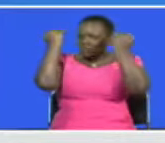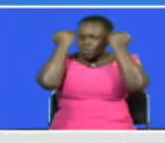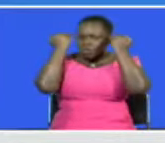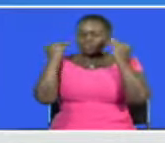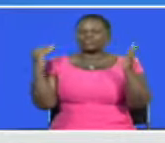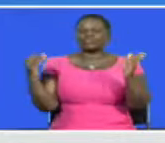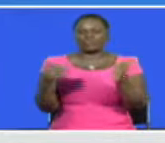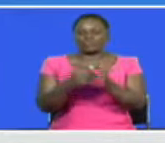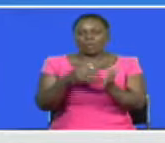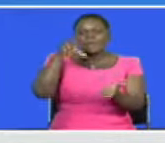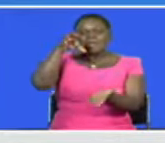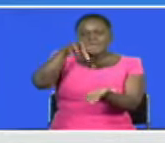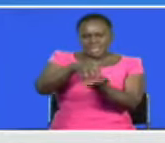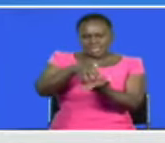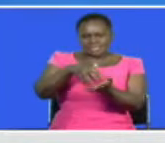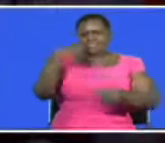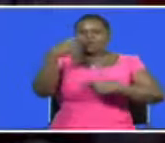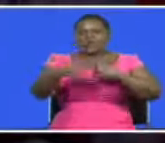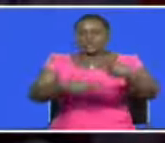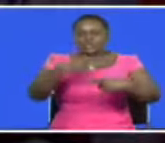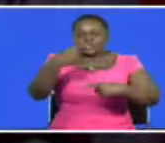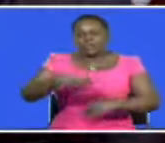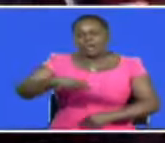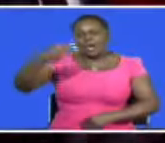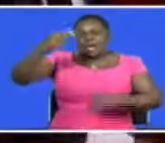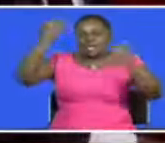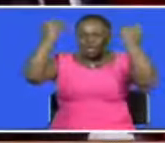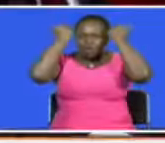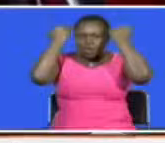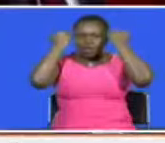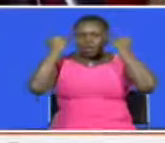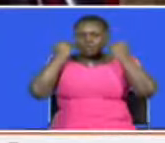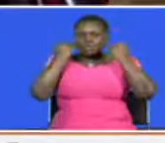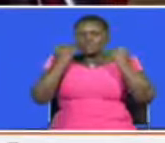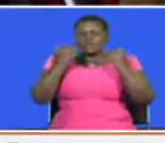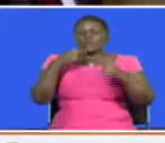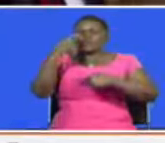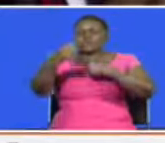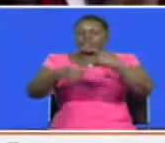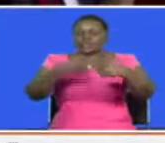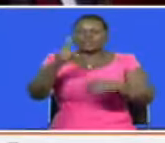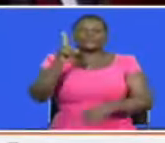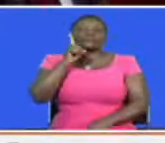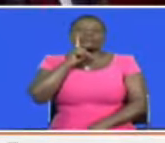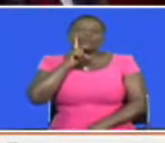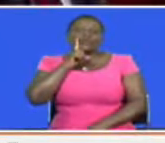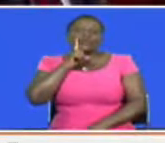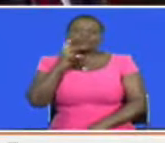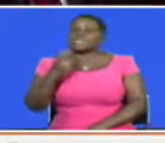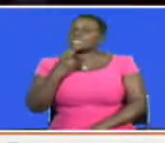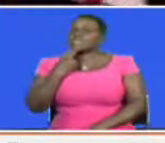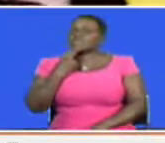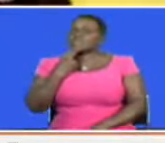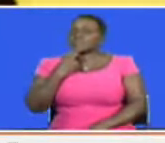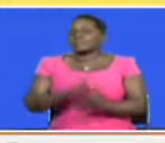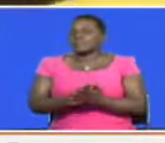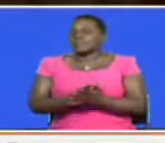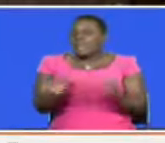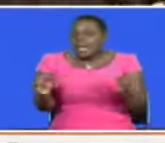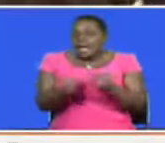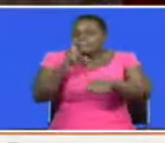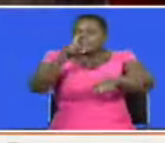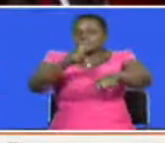kusitisha Kesi inayoendelea katika mahakama kuu ambayo inapaswa kuendelea kesho yaani siku ya jumanne haya